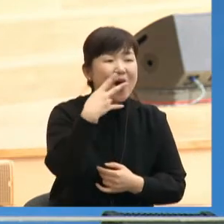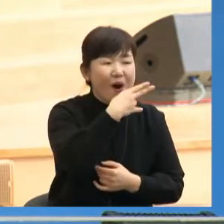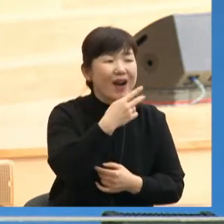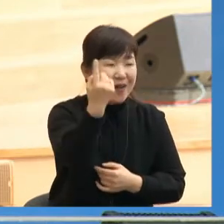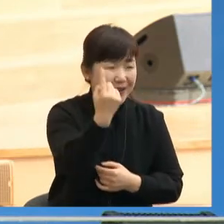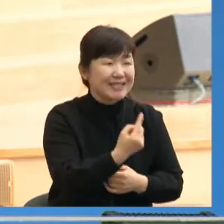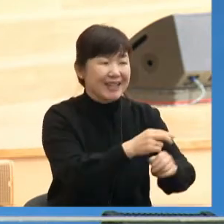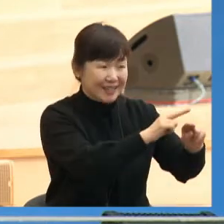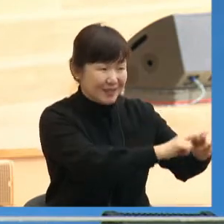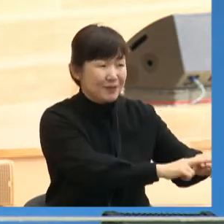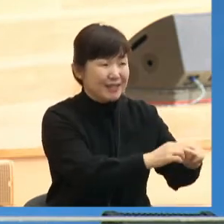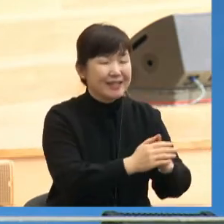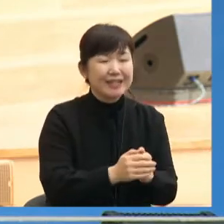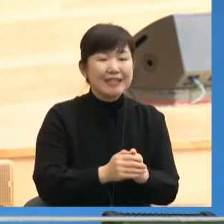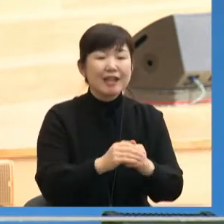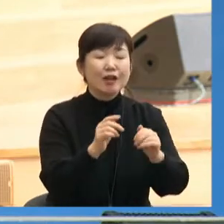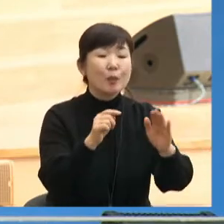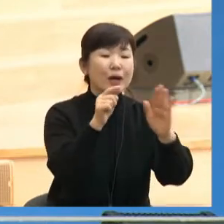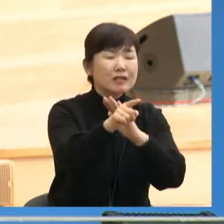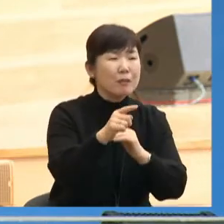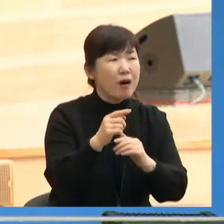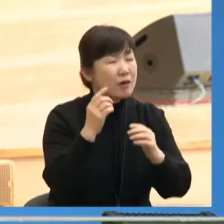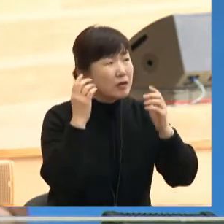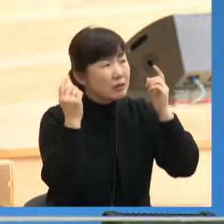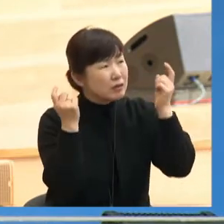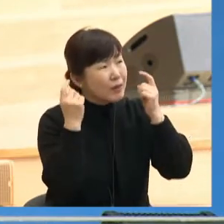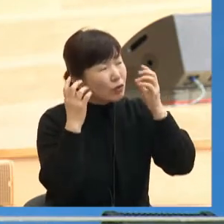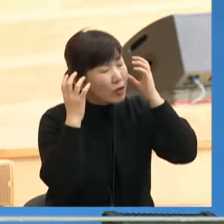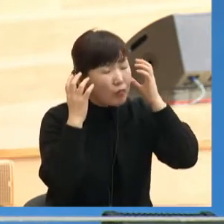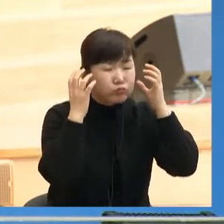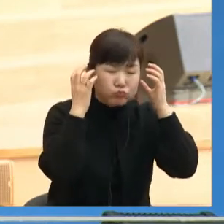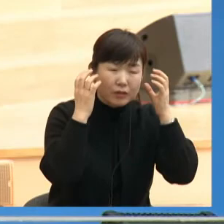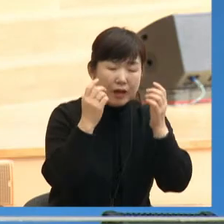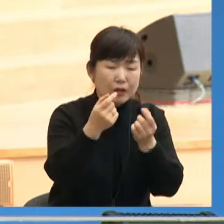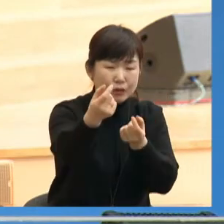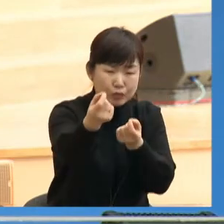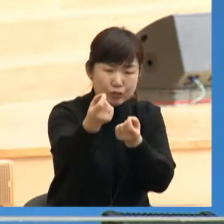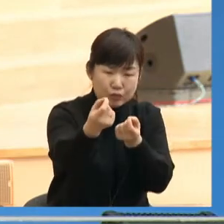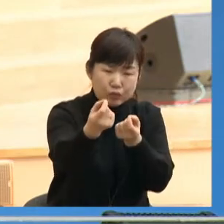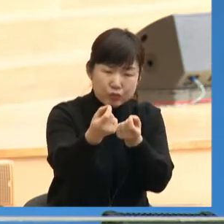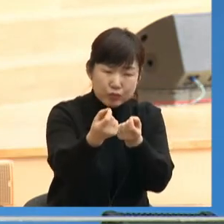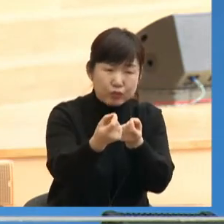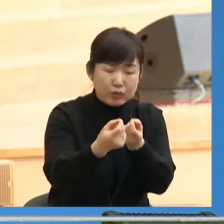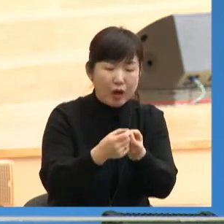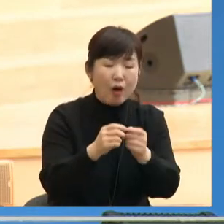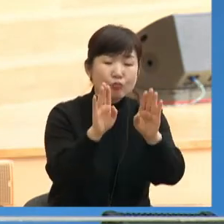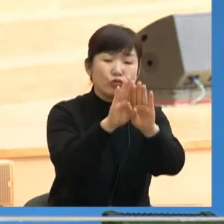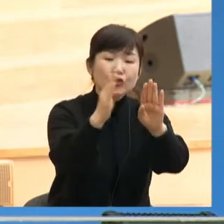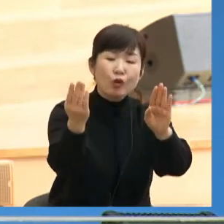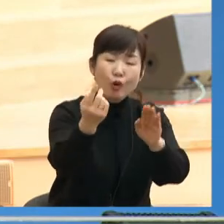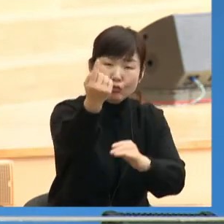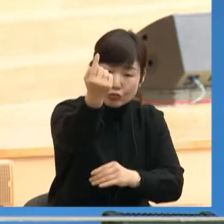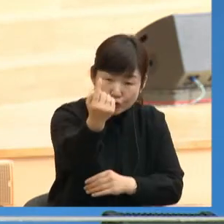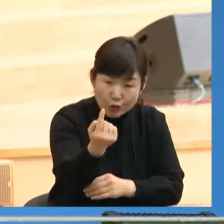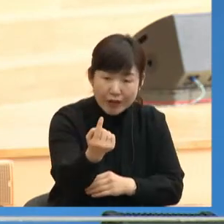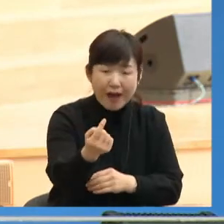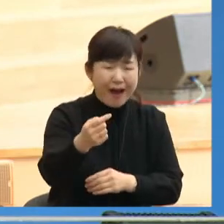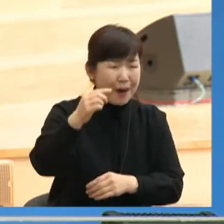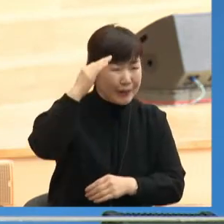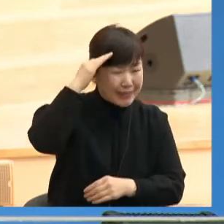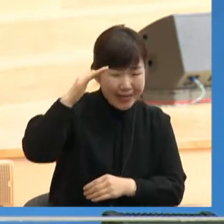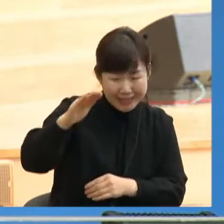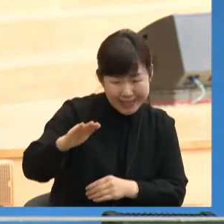앉아요. 복도 끝에서 음악 소리가 들려오는데 그 소리가 점점점 가까워지는 겁니다. 문을 열고 들어오는데 키가